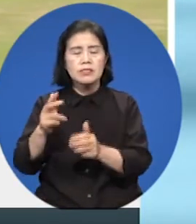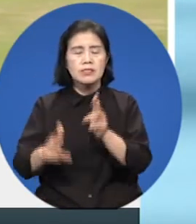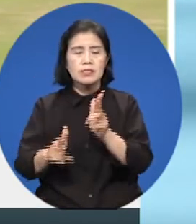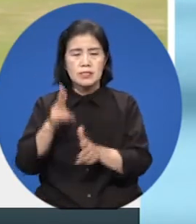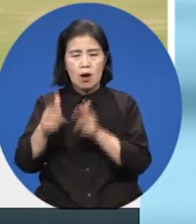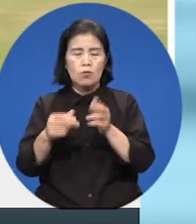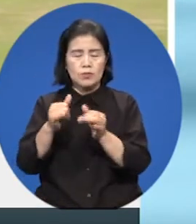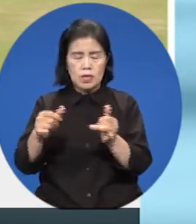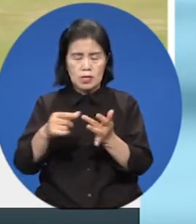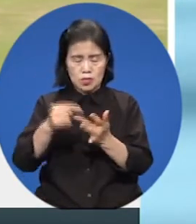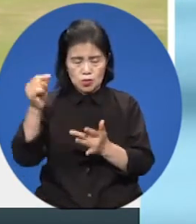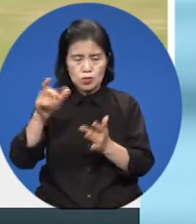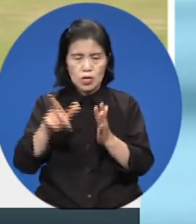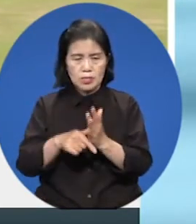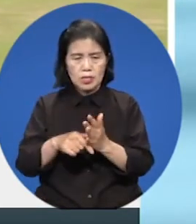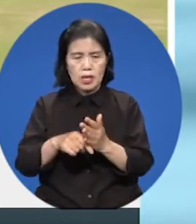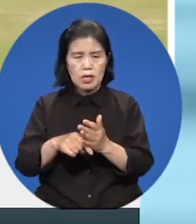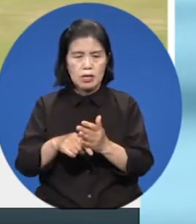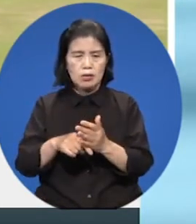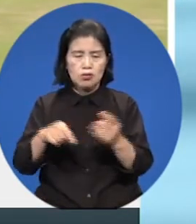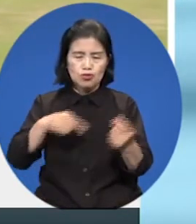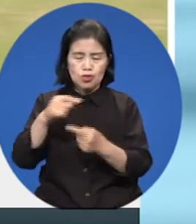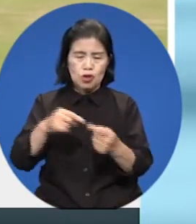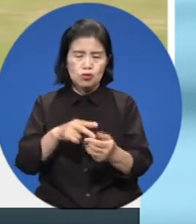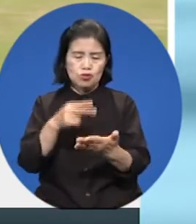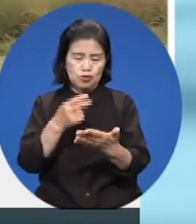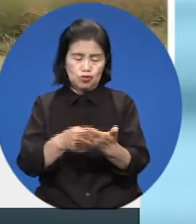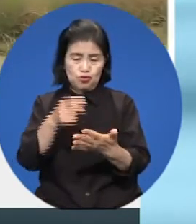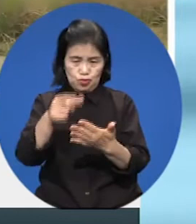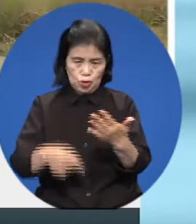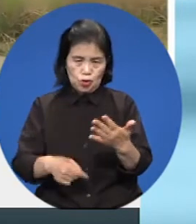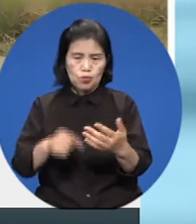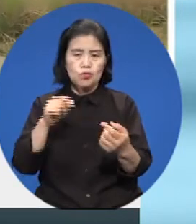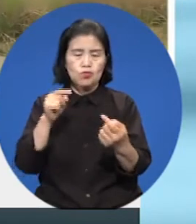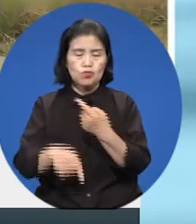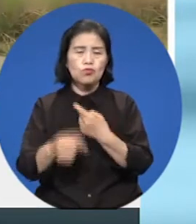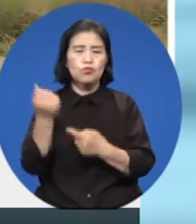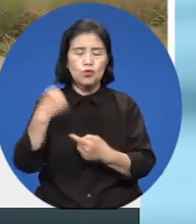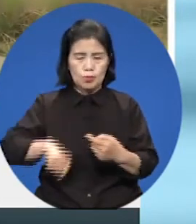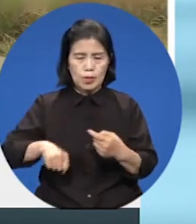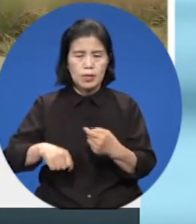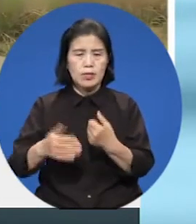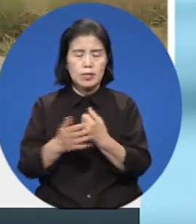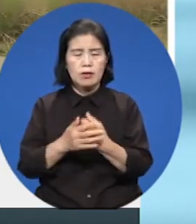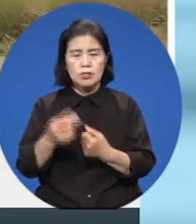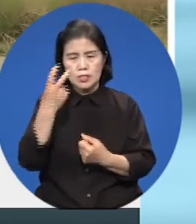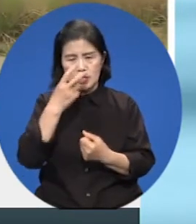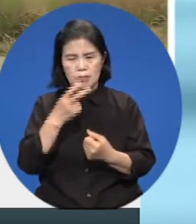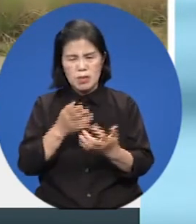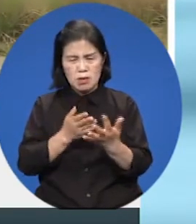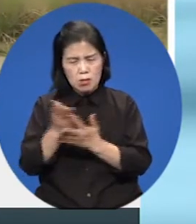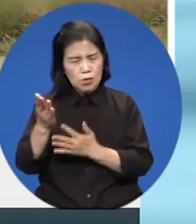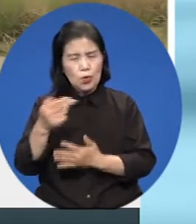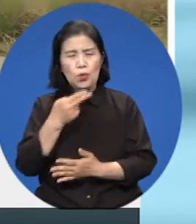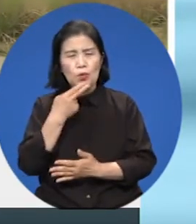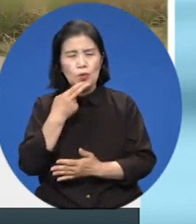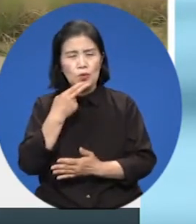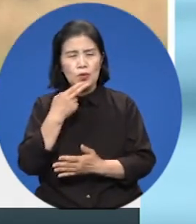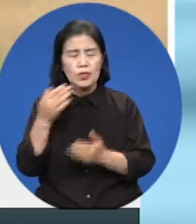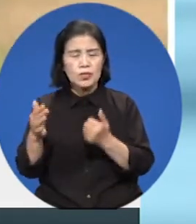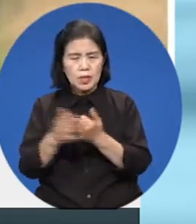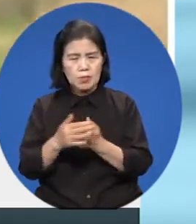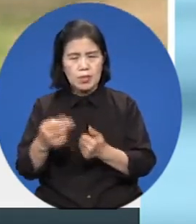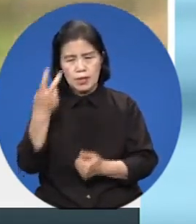추진하면서 이사회 운영 규정을 위반해서 이사회의 심의, 의결 절차를 거치지 않은 점에 대해서 감사를